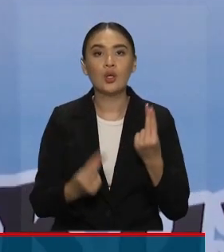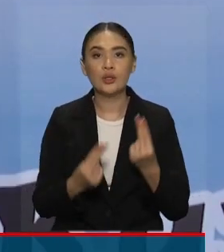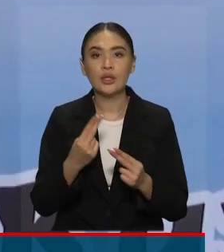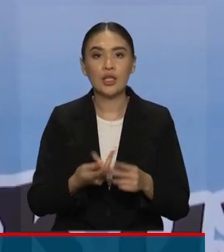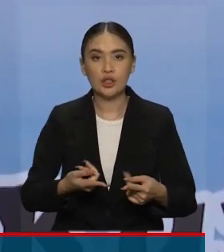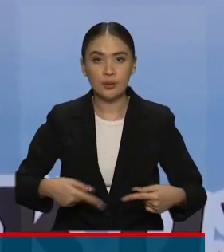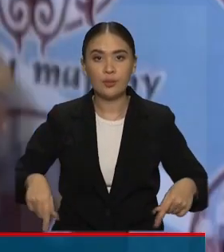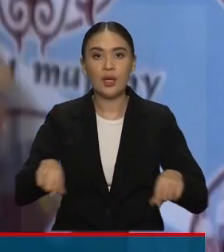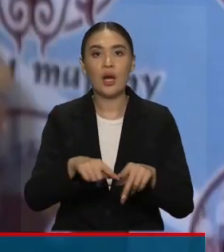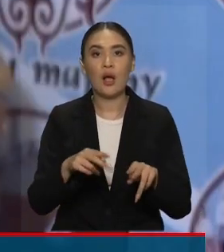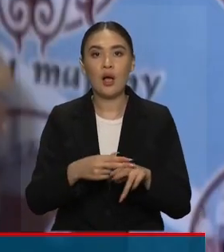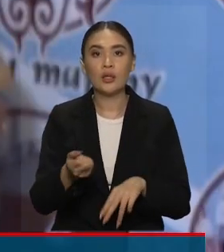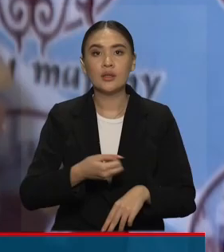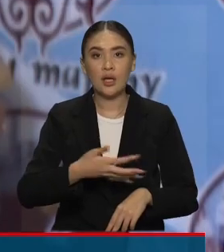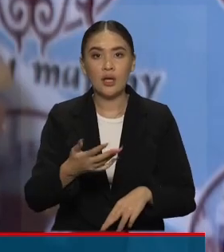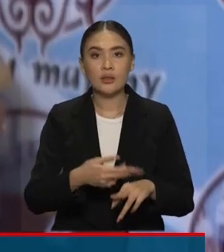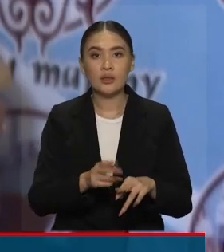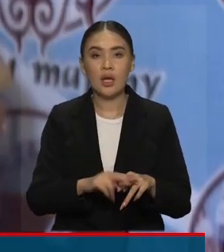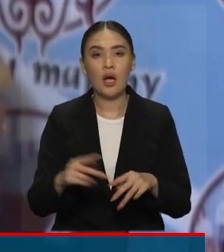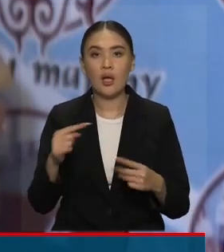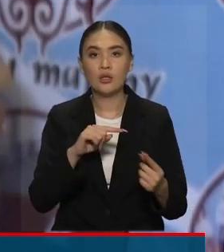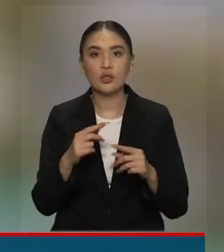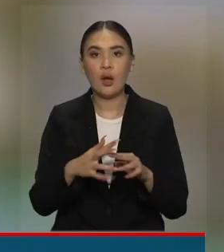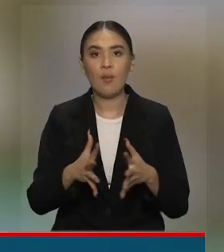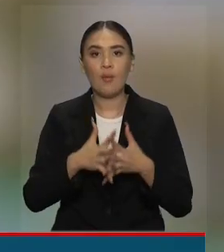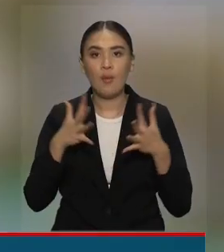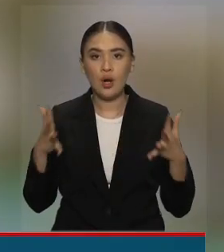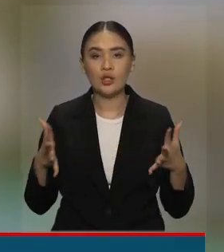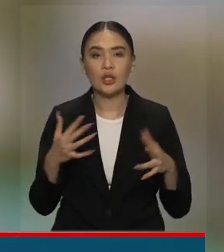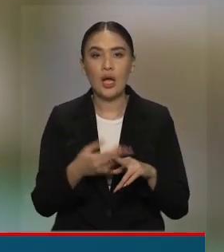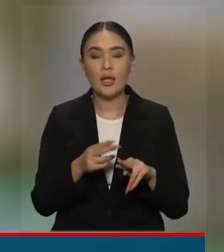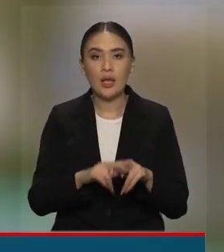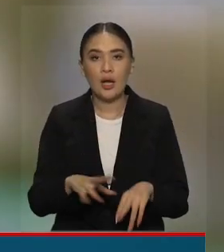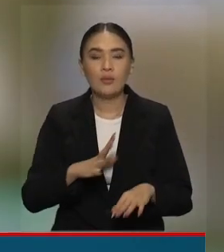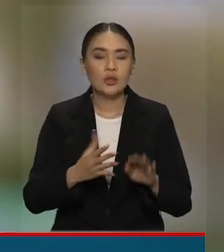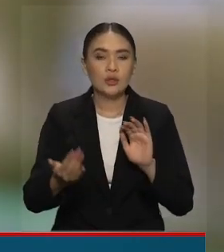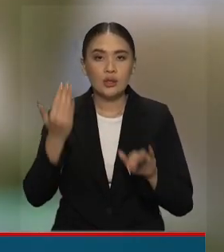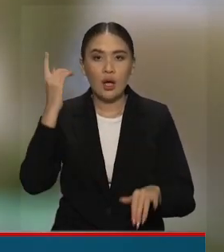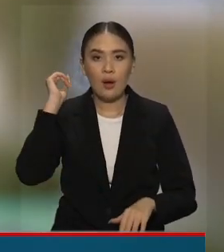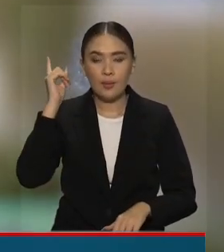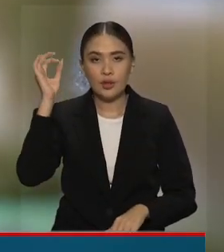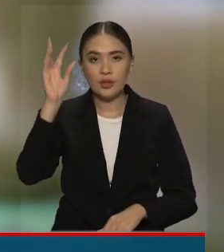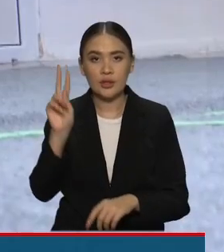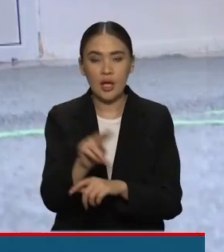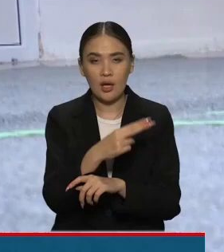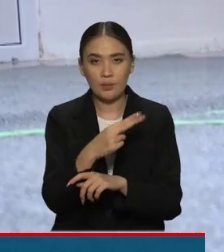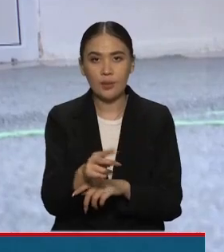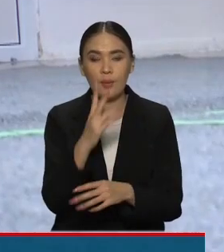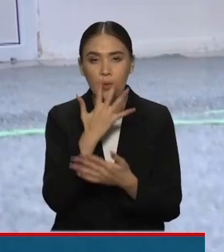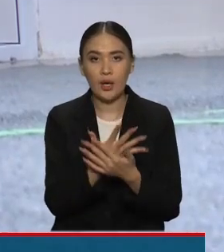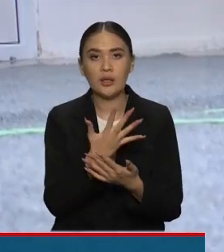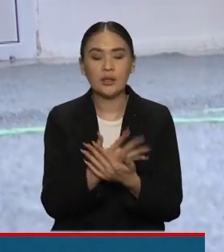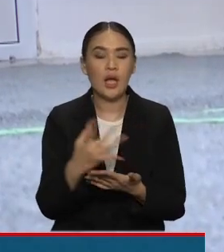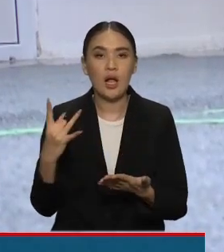шеңбері, ататын арағаштығы күрделеніп келе жатыр. Көнеден келе жатқан асық ойыны ұлттық тәрбиенің қайнар көзі.